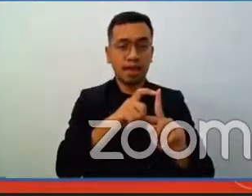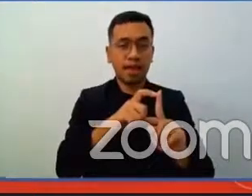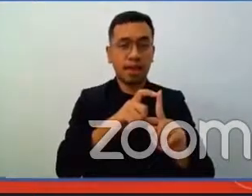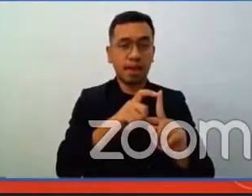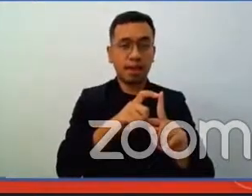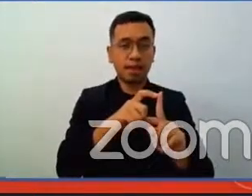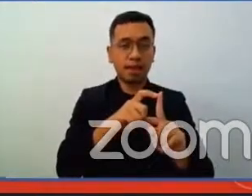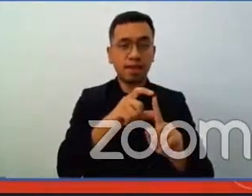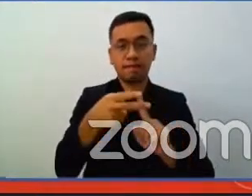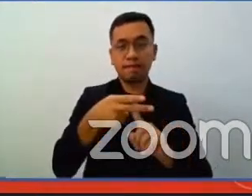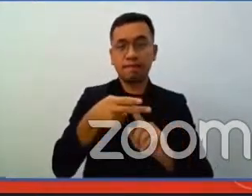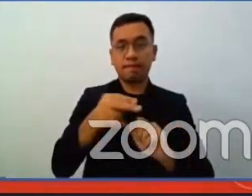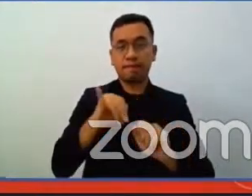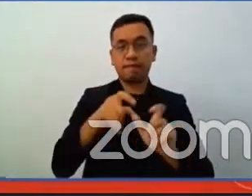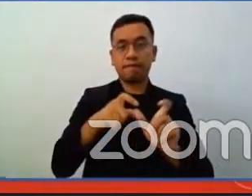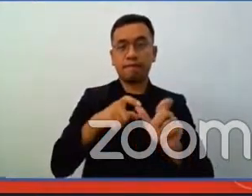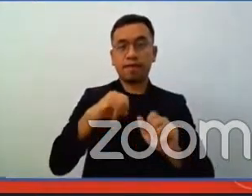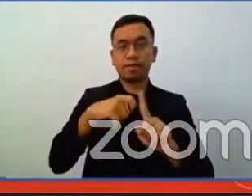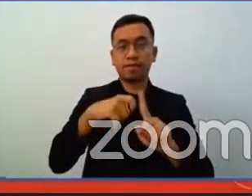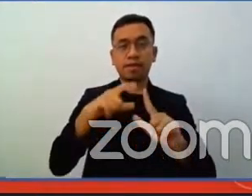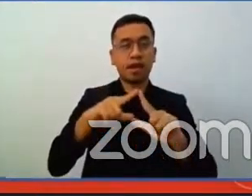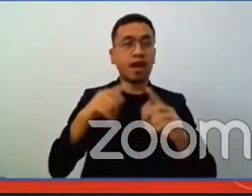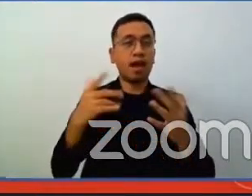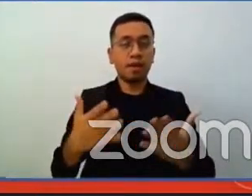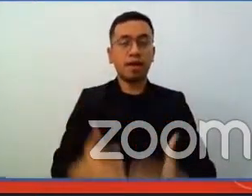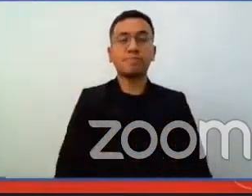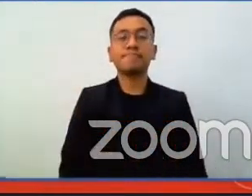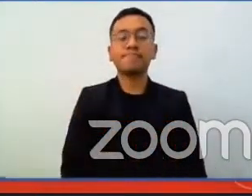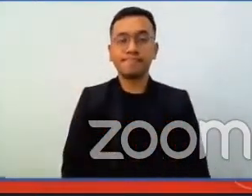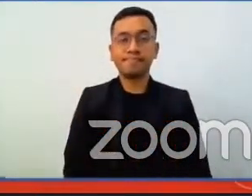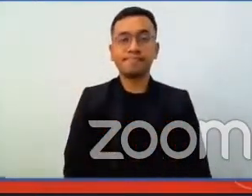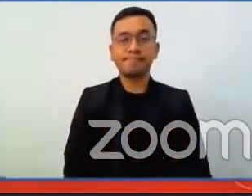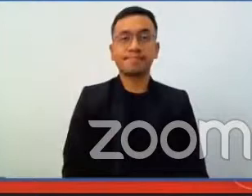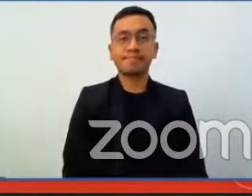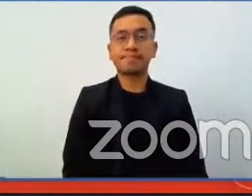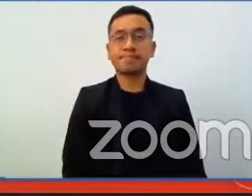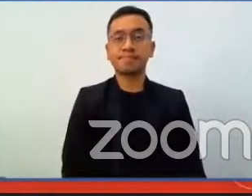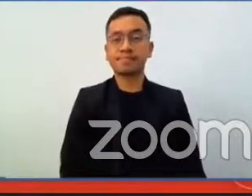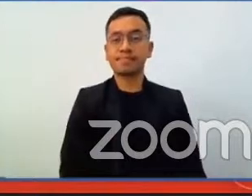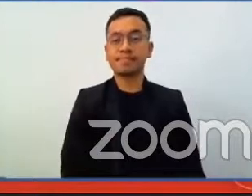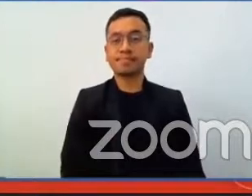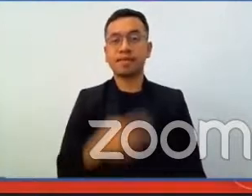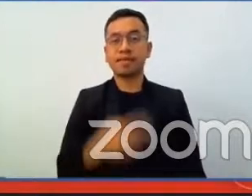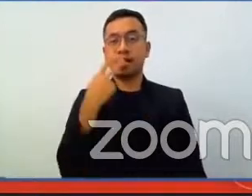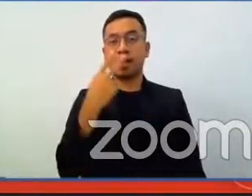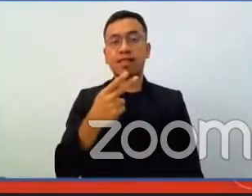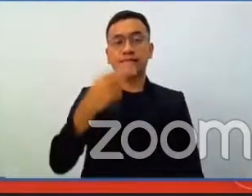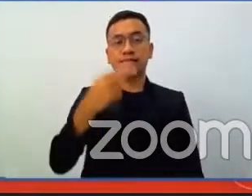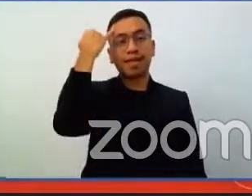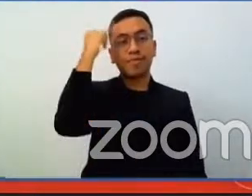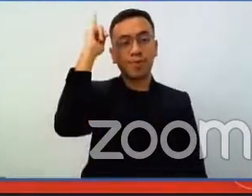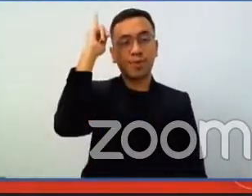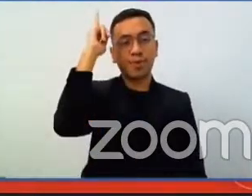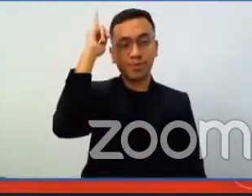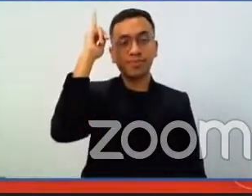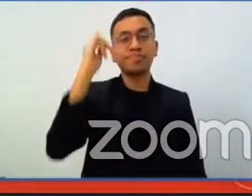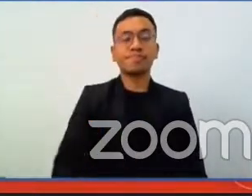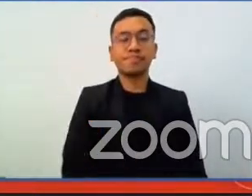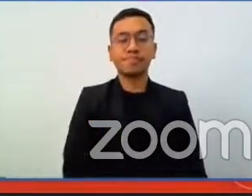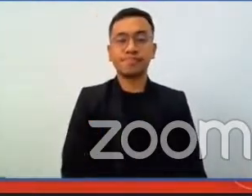mata pelajaran fisika. Coba kita lihat dari segi pengetahuan, ternyata